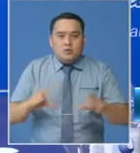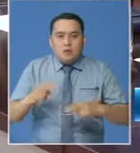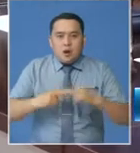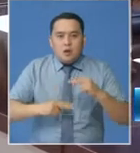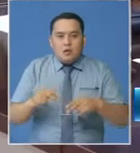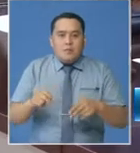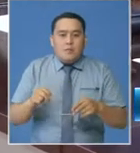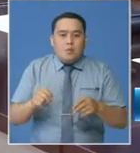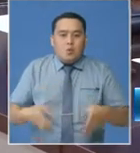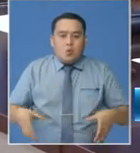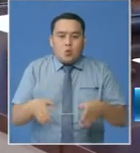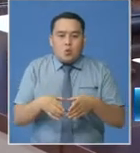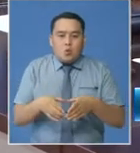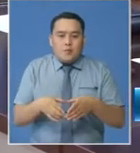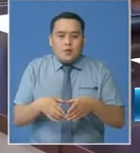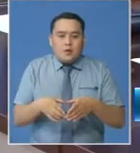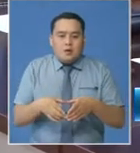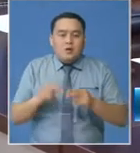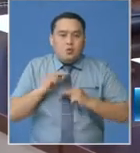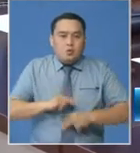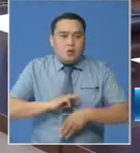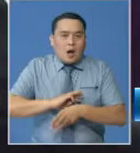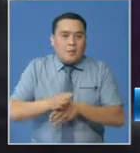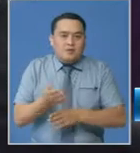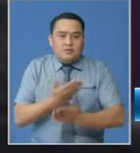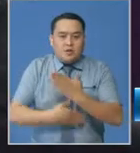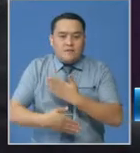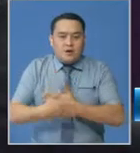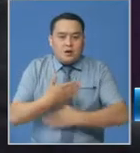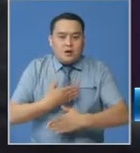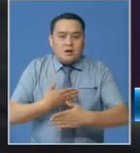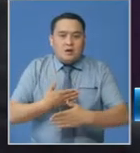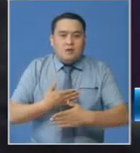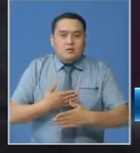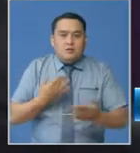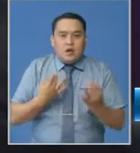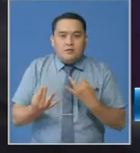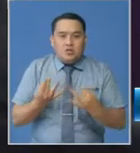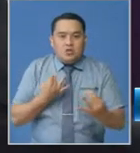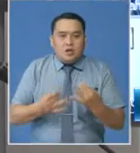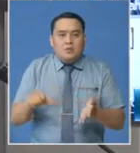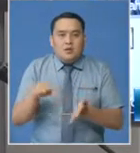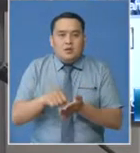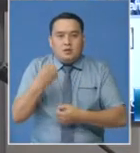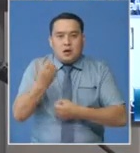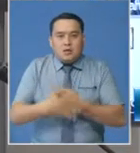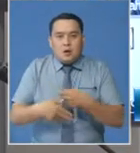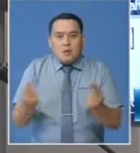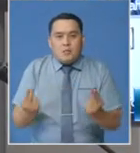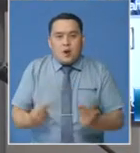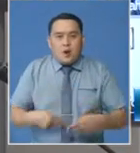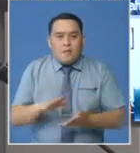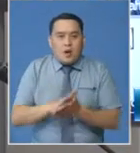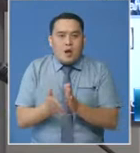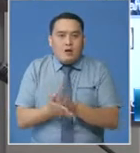для маломобильных групп населения, а также трудоустройства инвалидов. В рамках онлайн-совещания представители центрального аппарата подписали